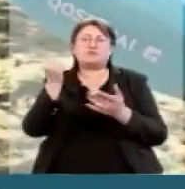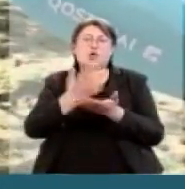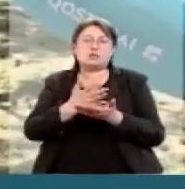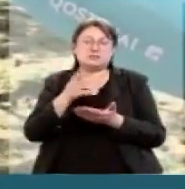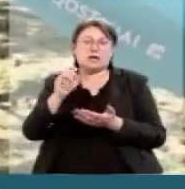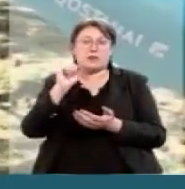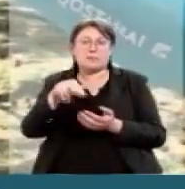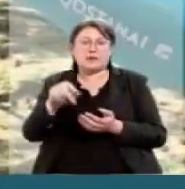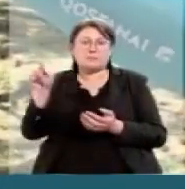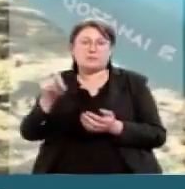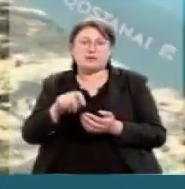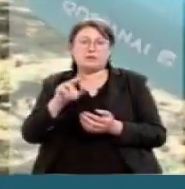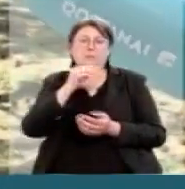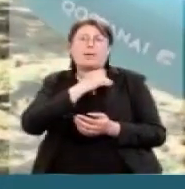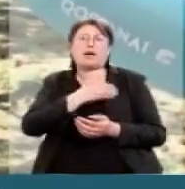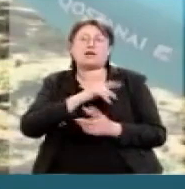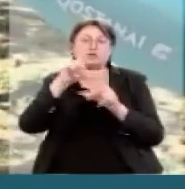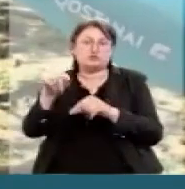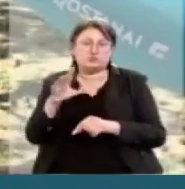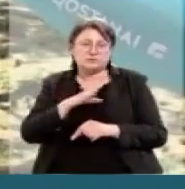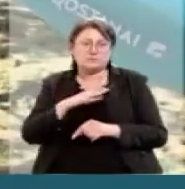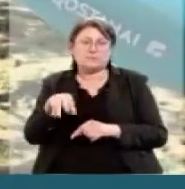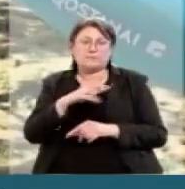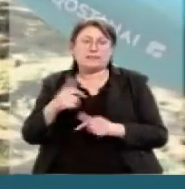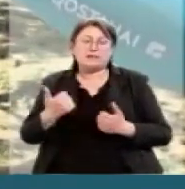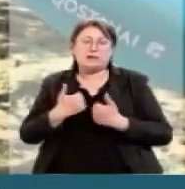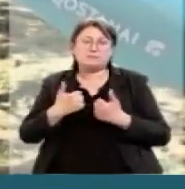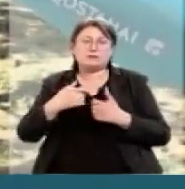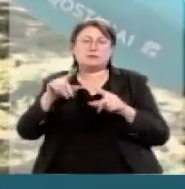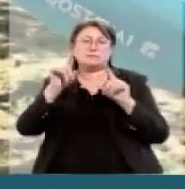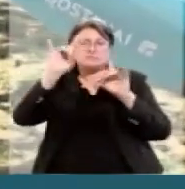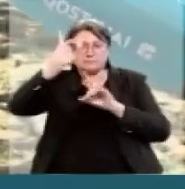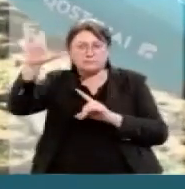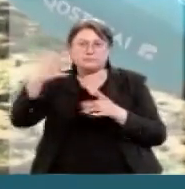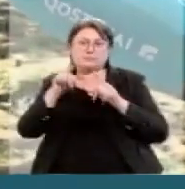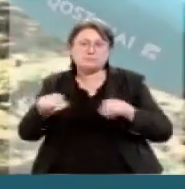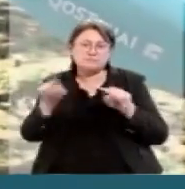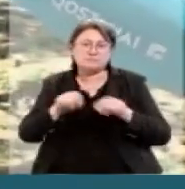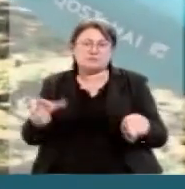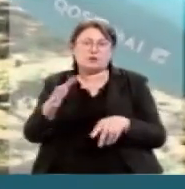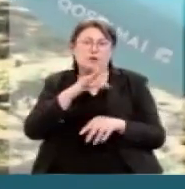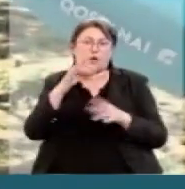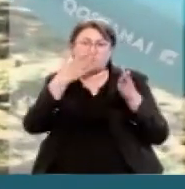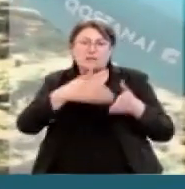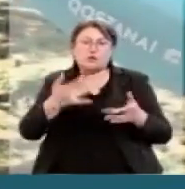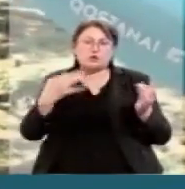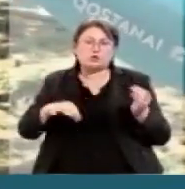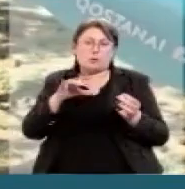А в апреле мы приехали из Парижа. Мы стараемся прославлять нашу домбру, и